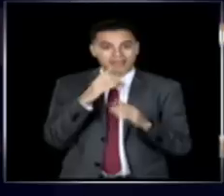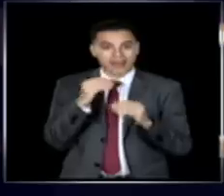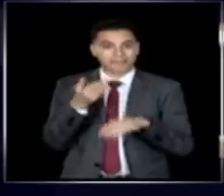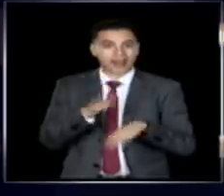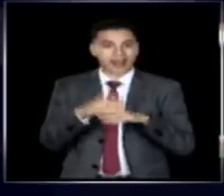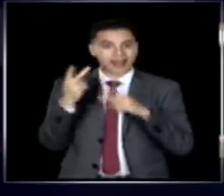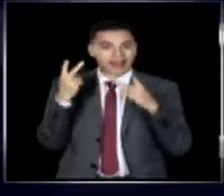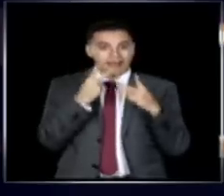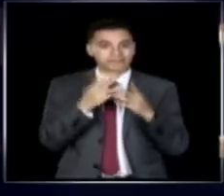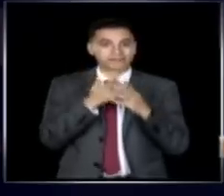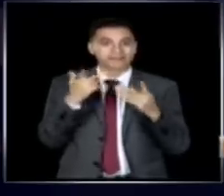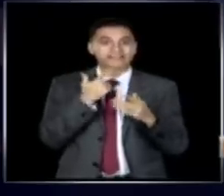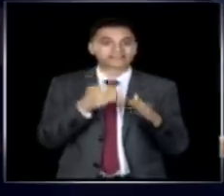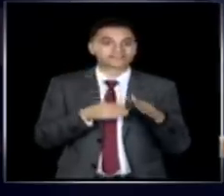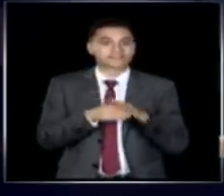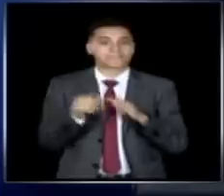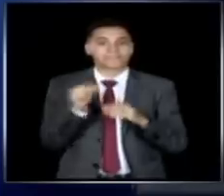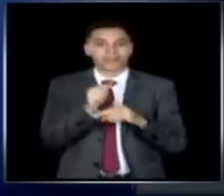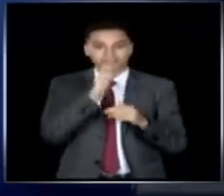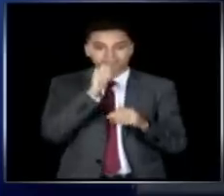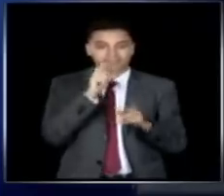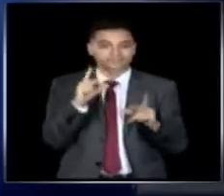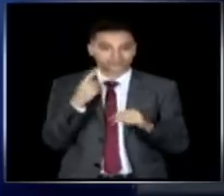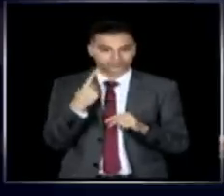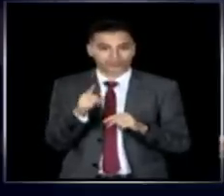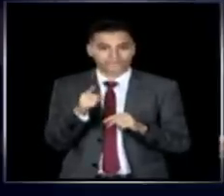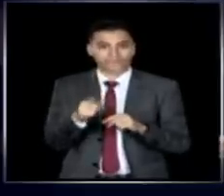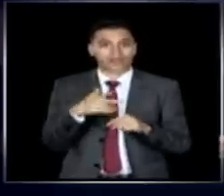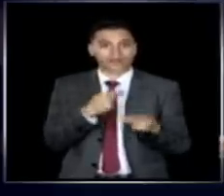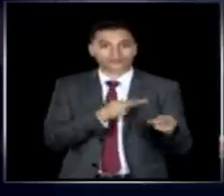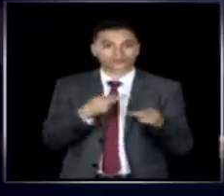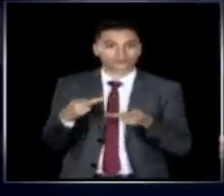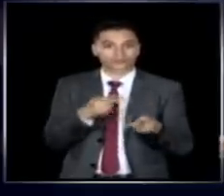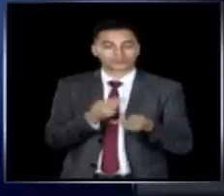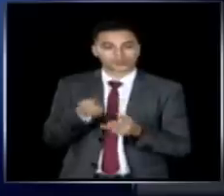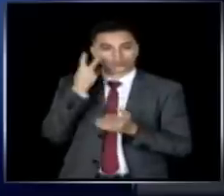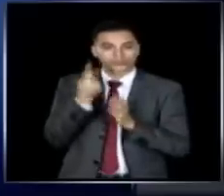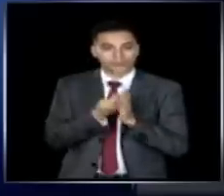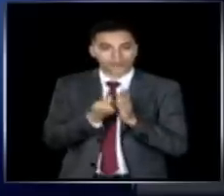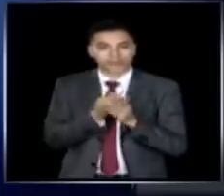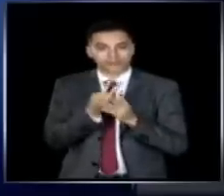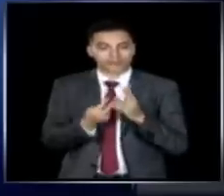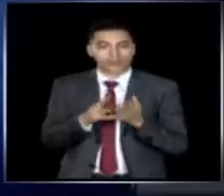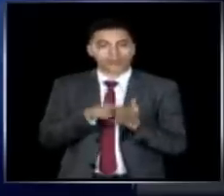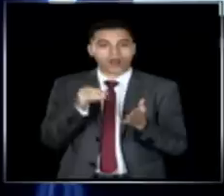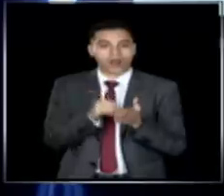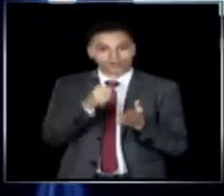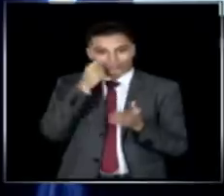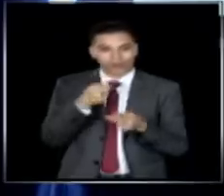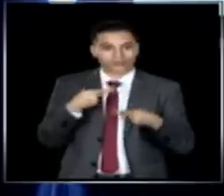الكبير. عايزه تقدمي برنامج في التلفزيون. تستضيفي فيه الادباء. صح. وأول حد